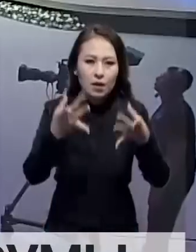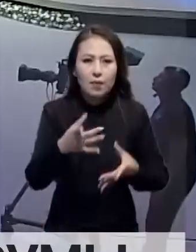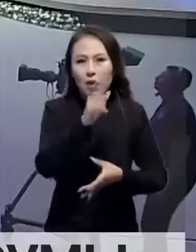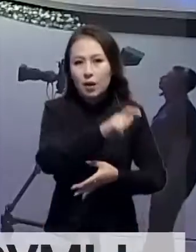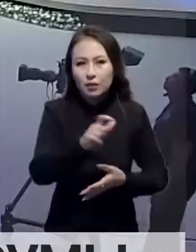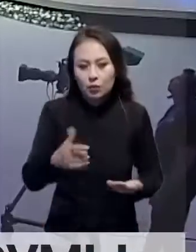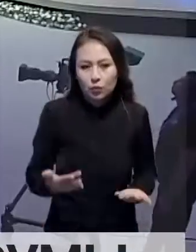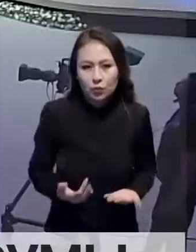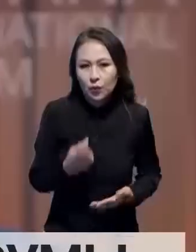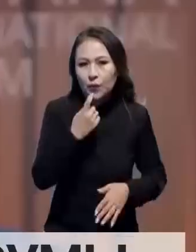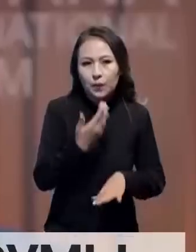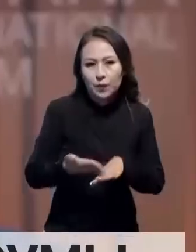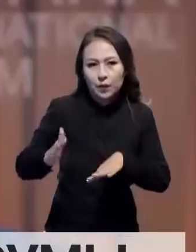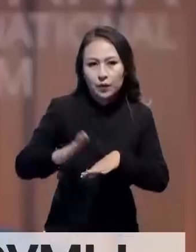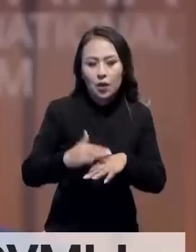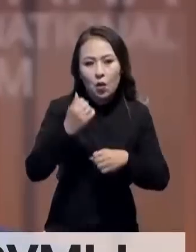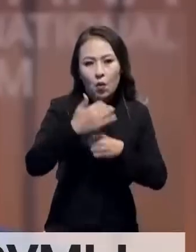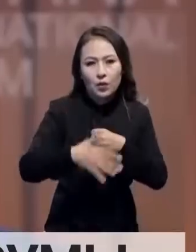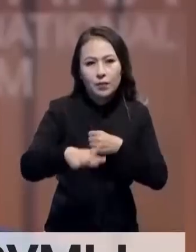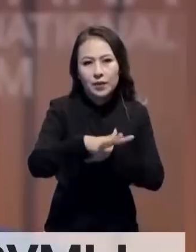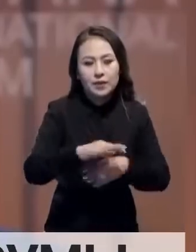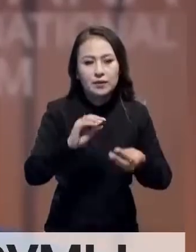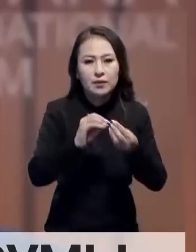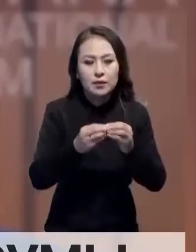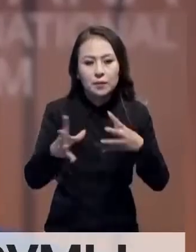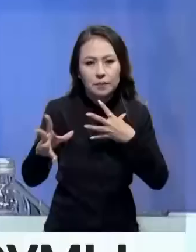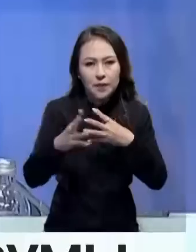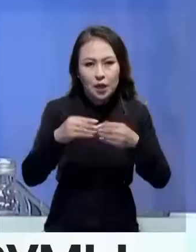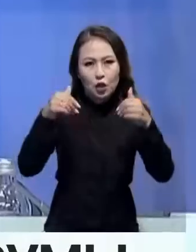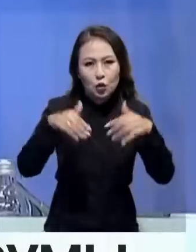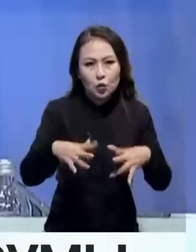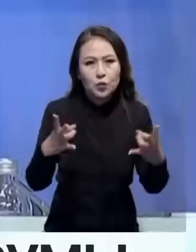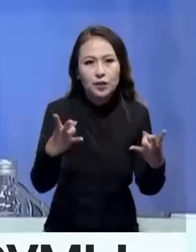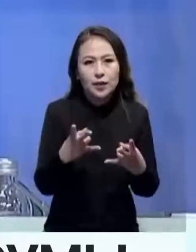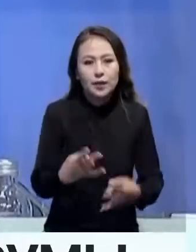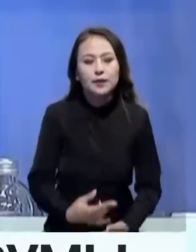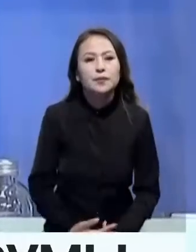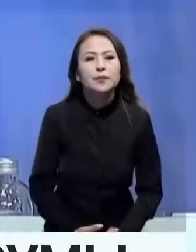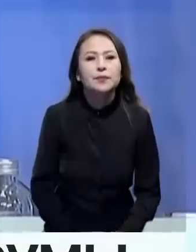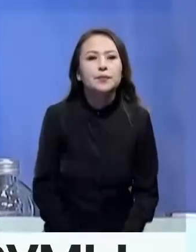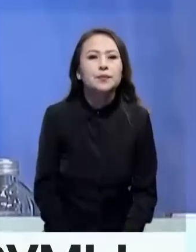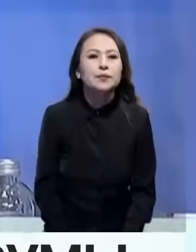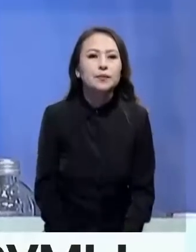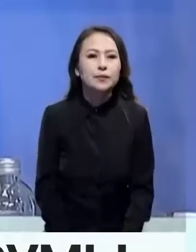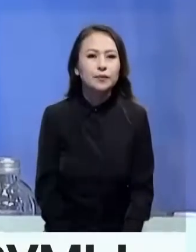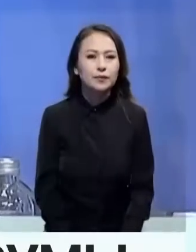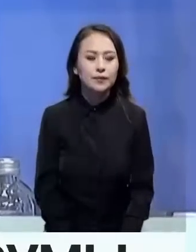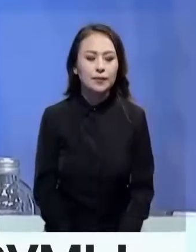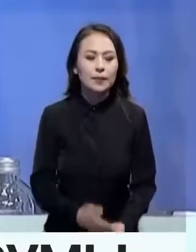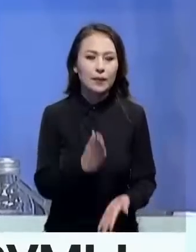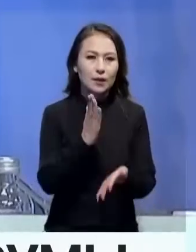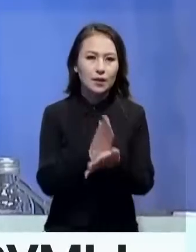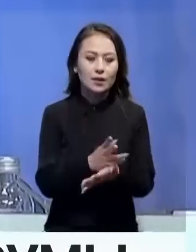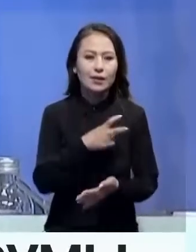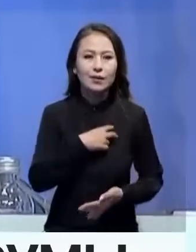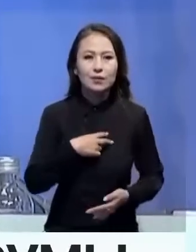өмірі күрделене түсті. Ортақ мәселелерді бірге шешуіміз керек деді. Существует реальный риск Третьей мировой войны. Дәл қазір